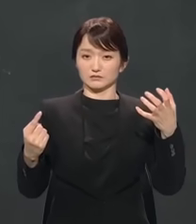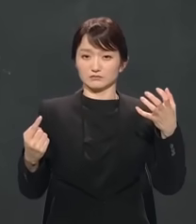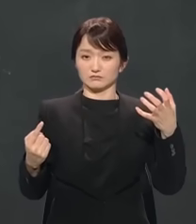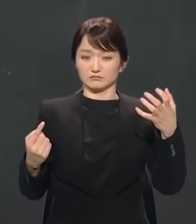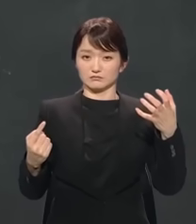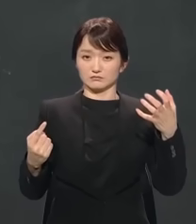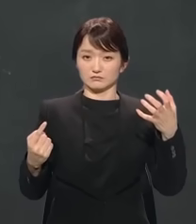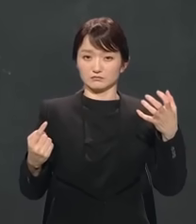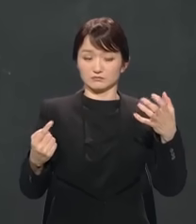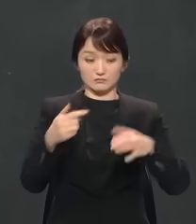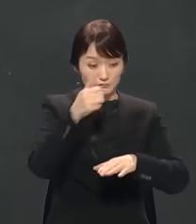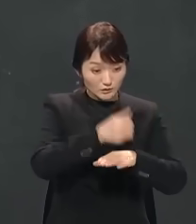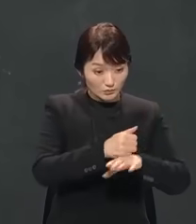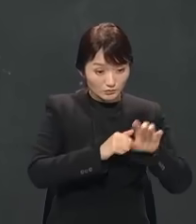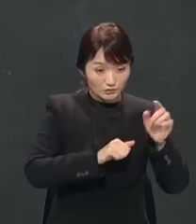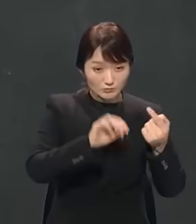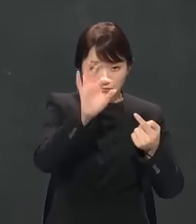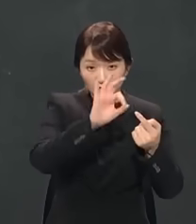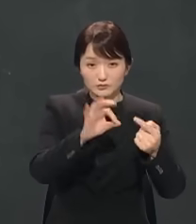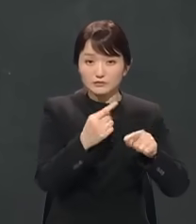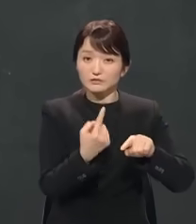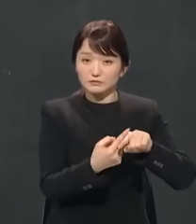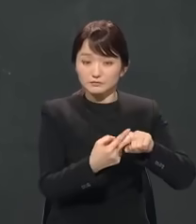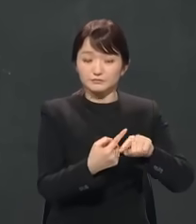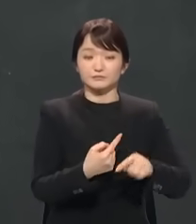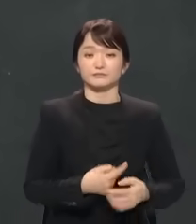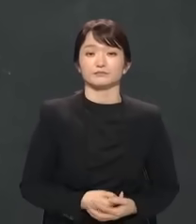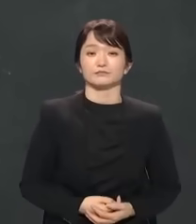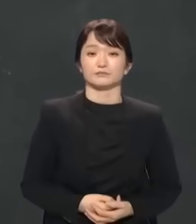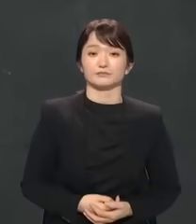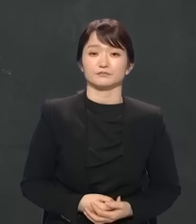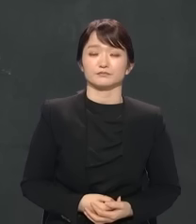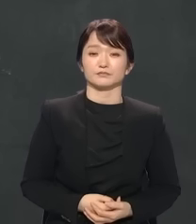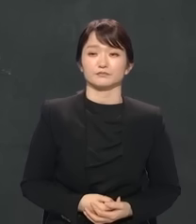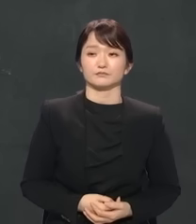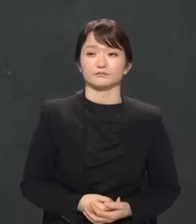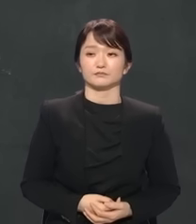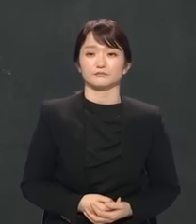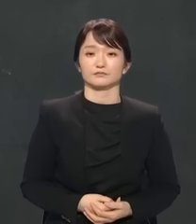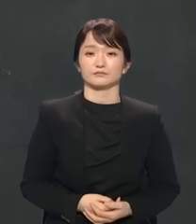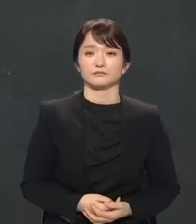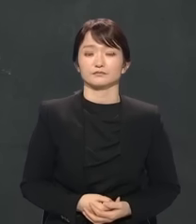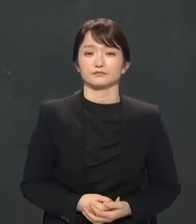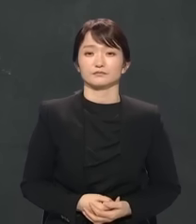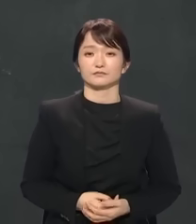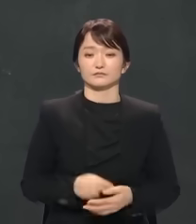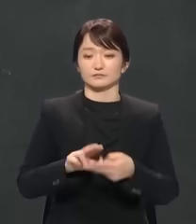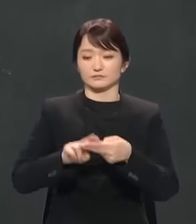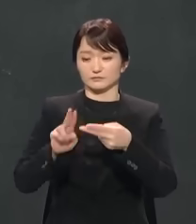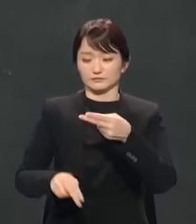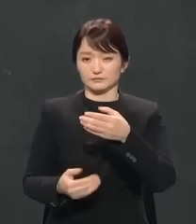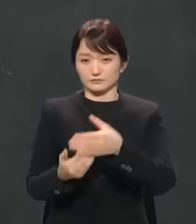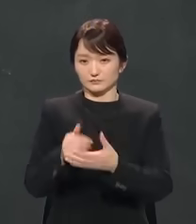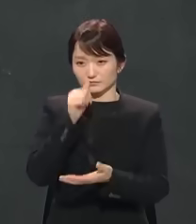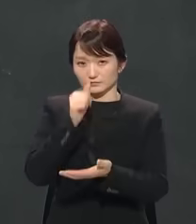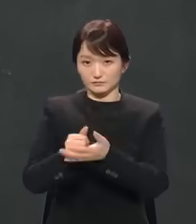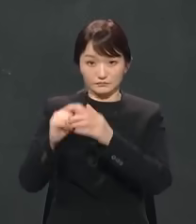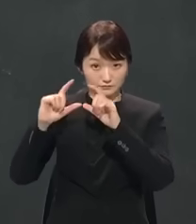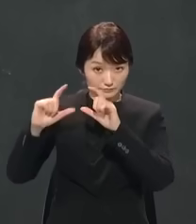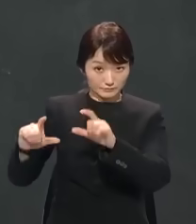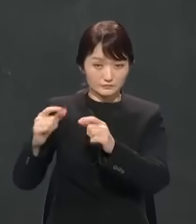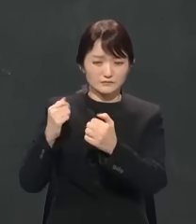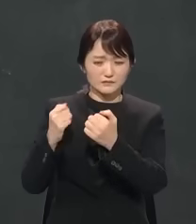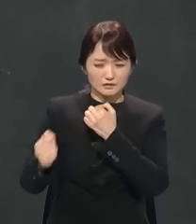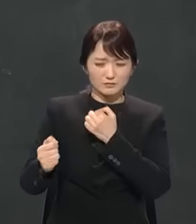100이라고 보는 봐도 크게 과이 아니라고 보는데요 실제로 이제 형사건 유죄 판결이 났음에도 불구하고